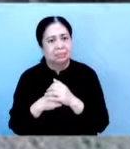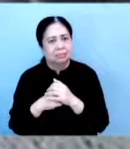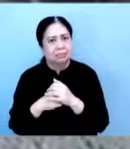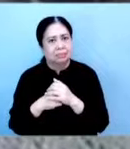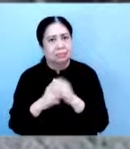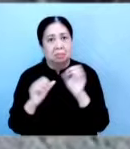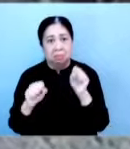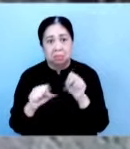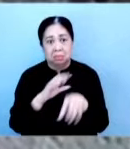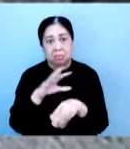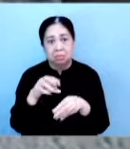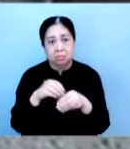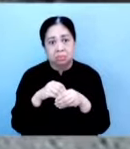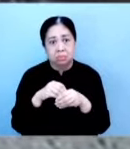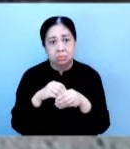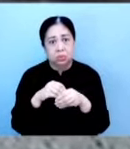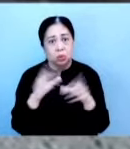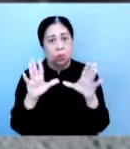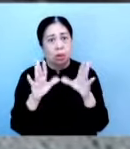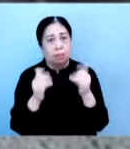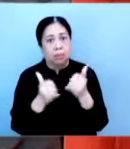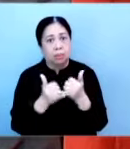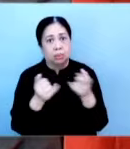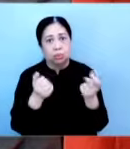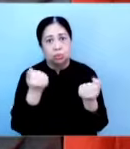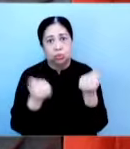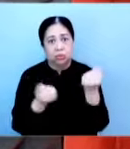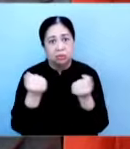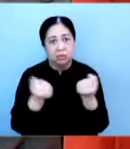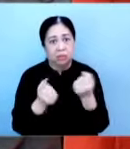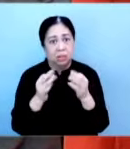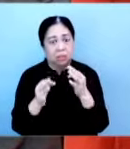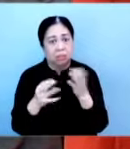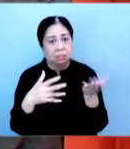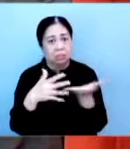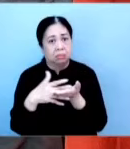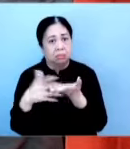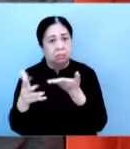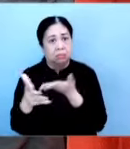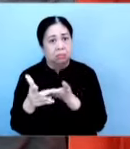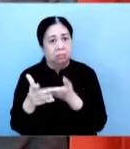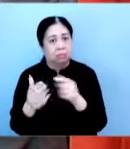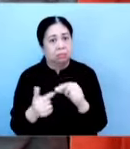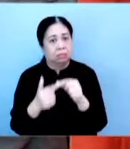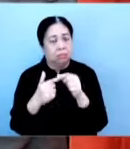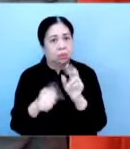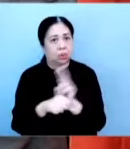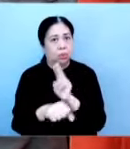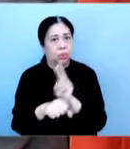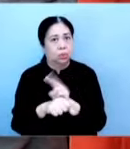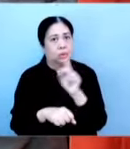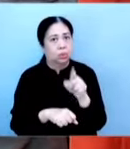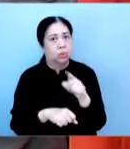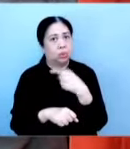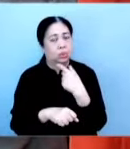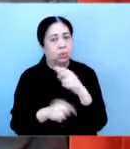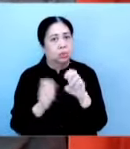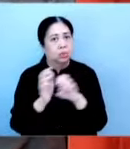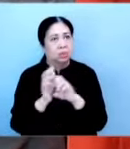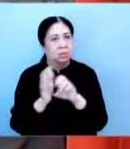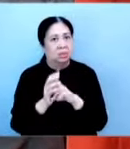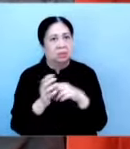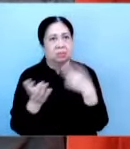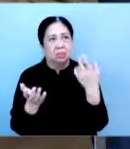madamay yung kumpanya ng driver kung sakaling makasuhan siya no lalo na kung ginagamit niyung mga ride hailing app